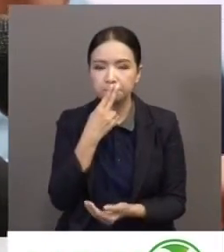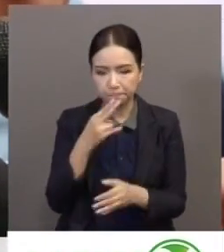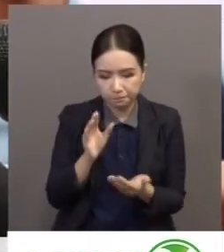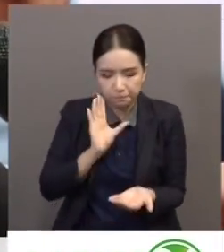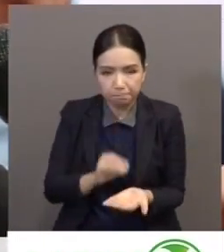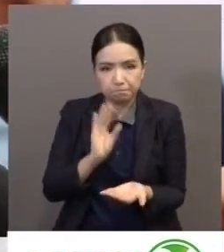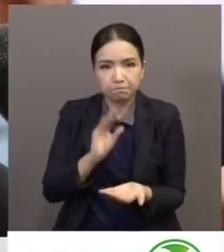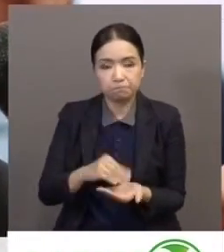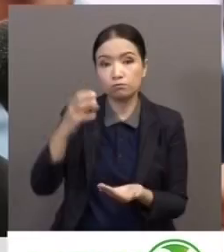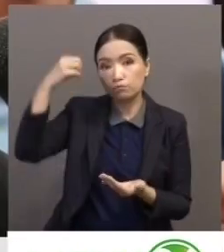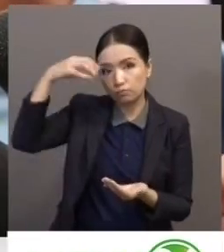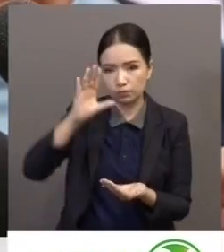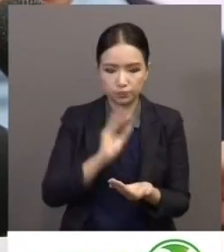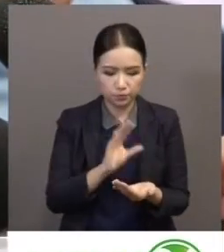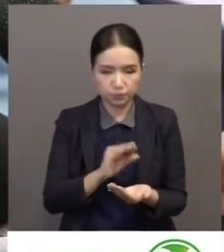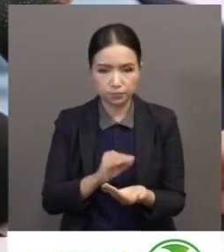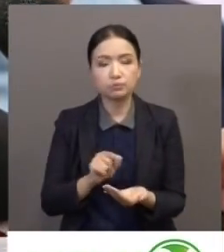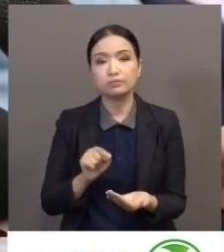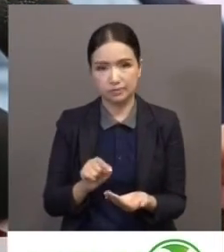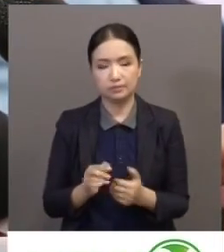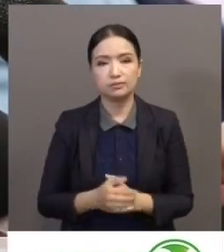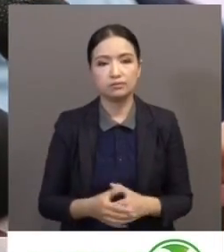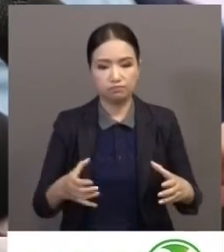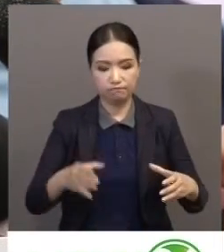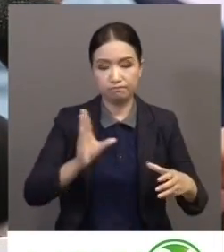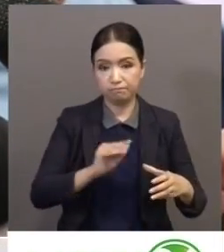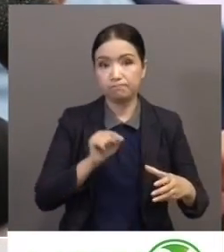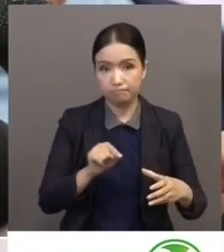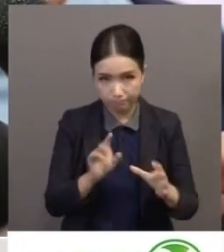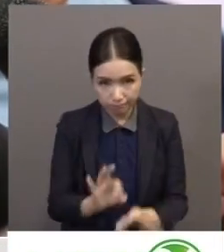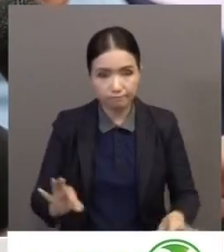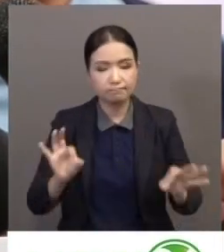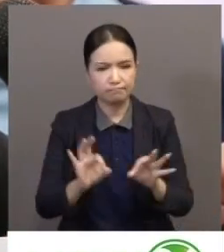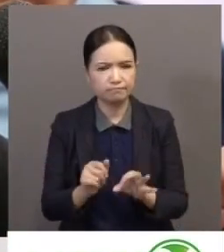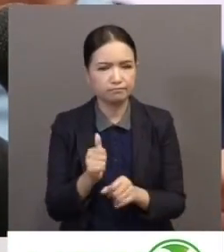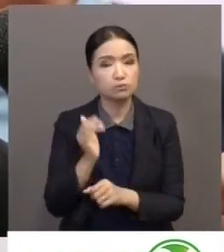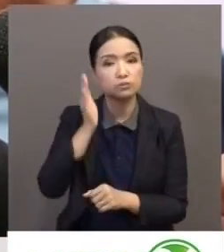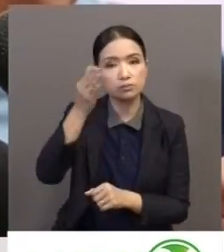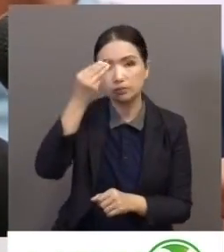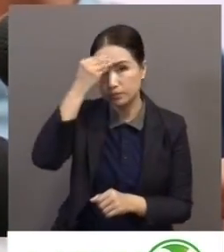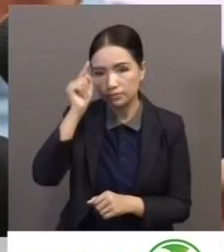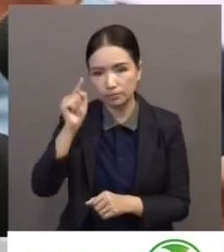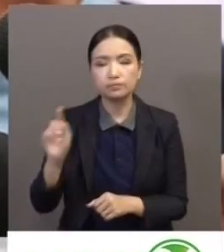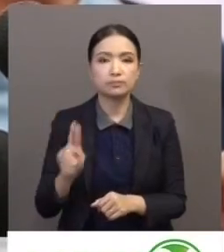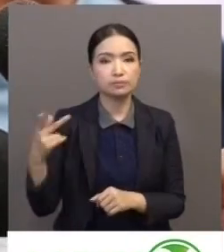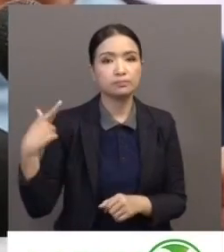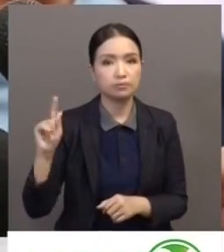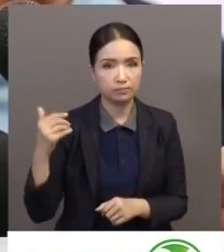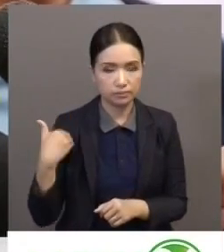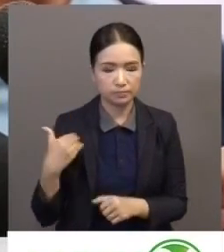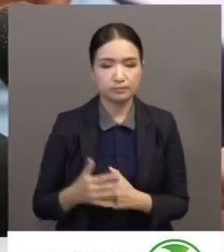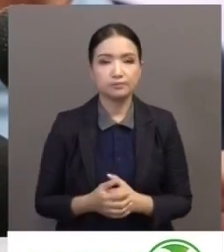เก็บไฟฟ้าสำหรับโรงงานไฟฟ้าประเภทนี้นะครับซึ่งอันนี้เนี่ยก็มีความเป็นไปได้ที่ในประเทศญี่ปุ่นเนี่ยจะมีการใช้ประโยชน์เพราะว่